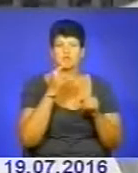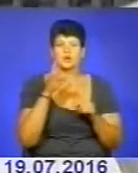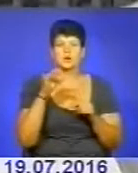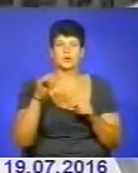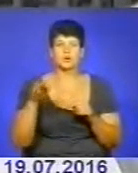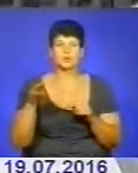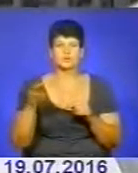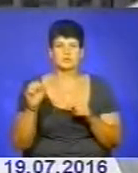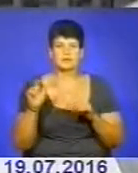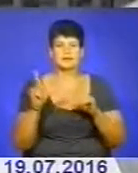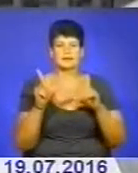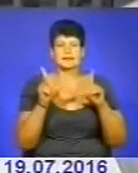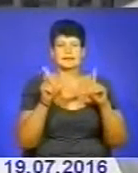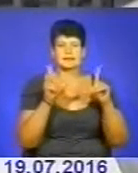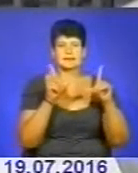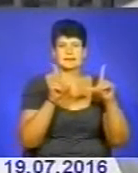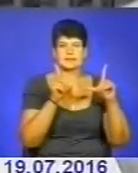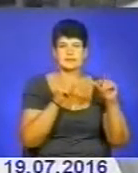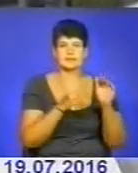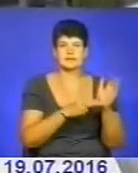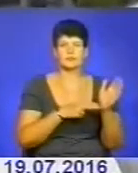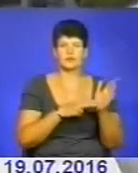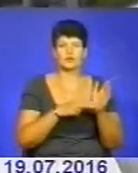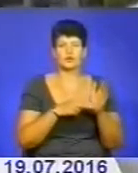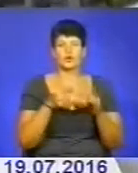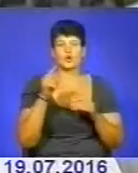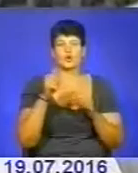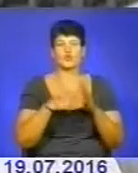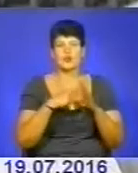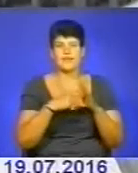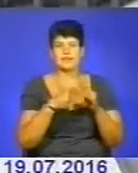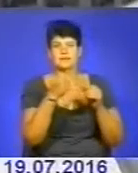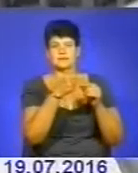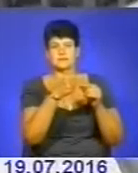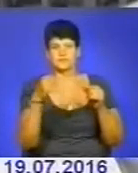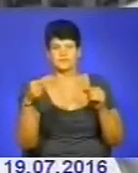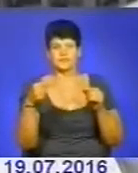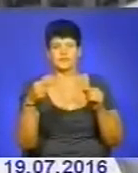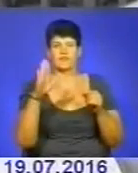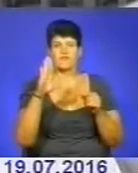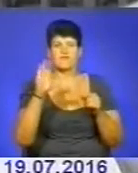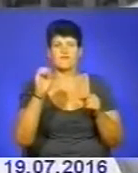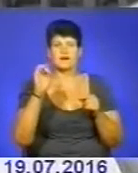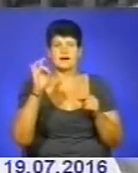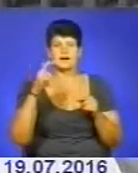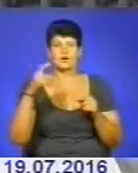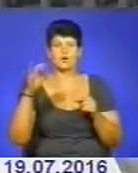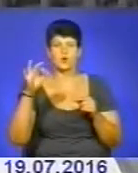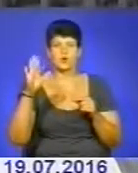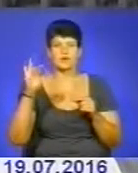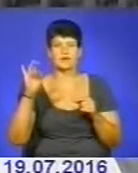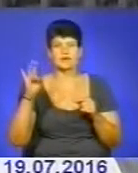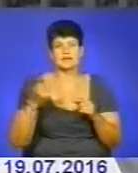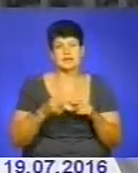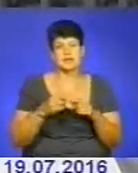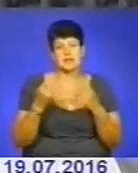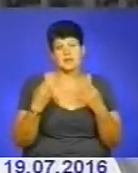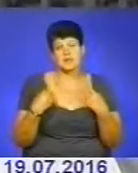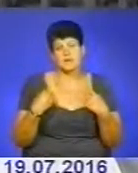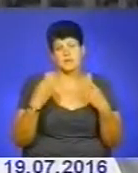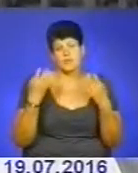хотілося, щоб ця фотографія, люди їх побачили. І ми почали з того, що поїзд